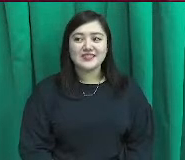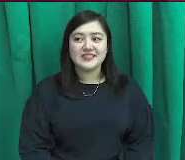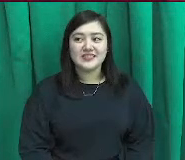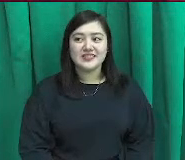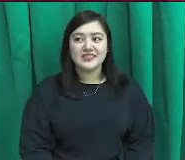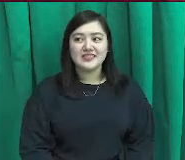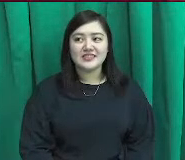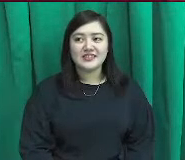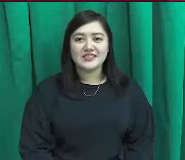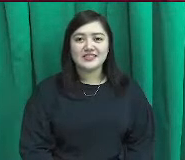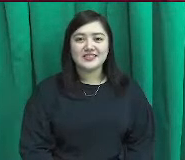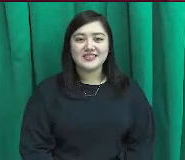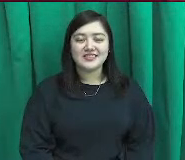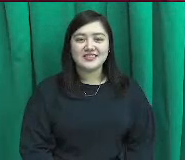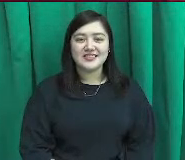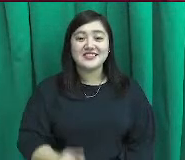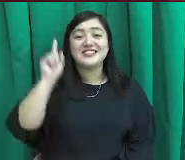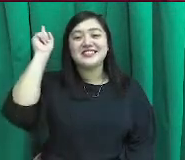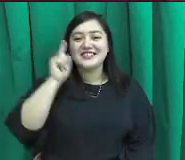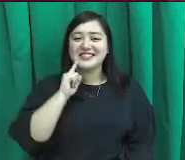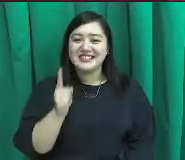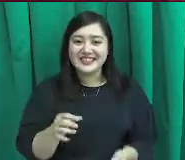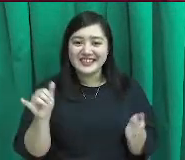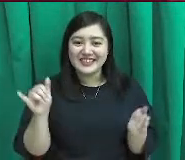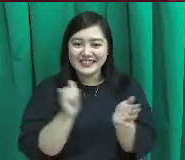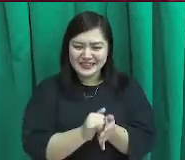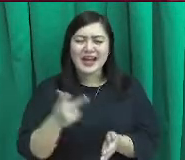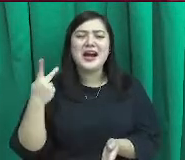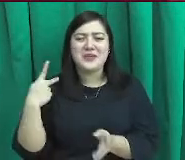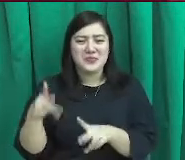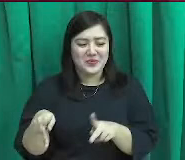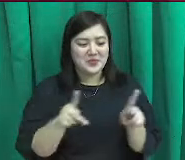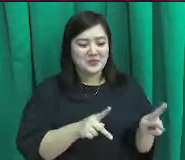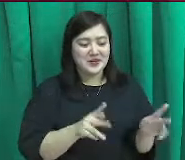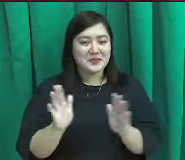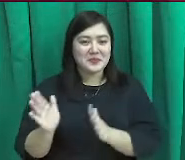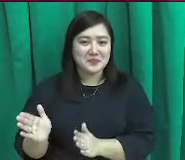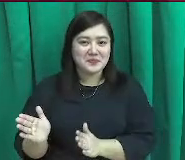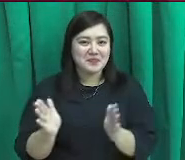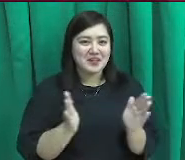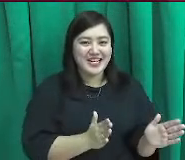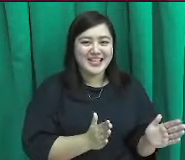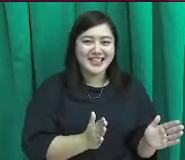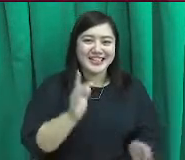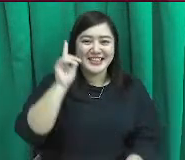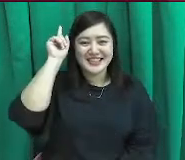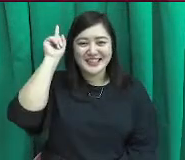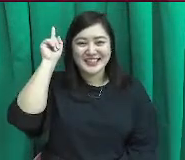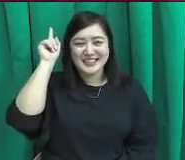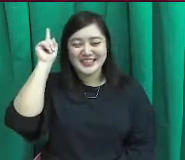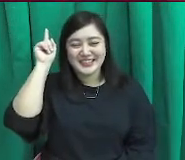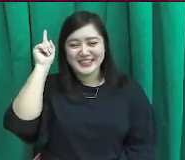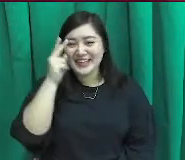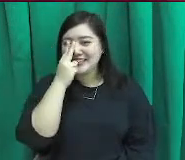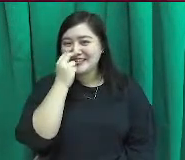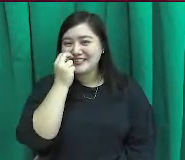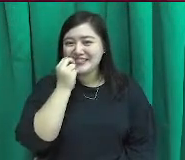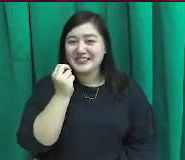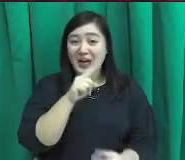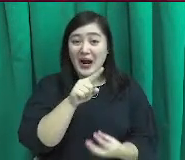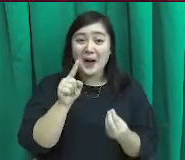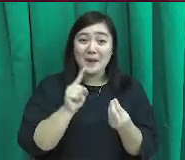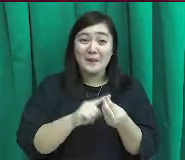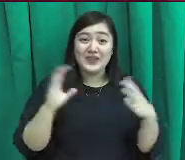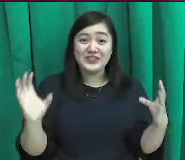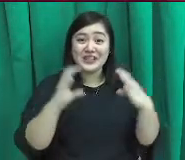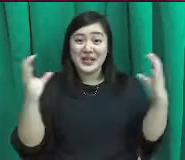planong nakalaan. Yeah. Yeah. May mga plano. Yeah, yeah. Plano, walang kwenta pag wala happy birthday. Lahat ng bagay